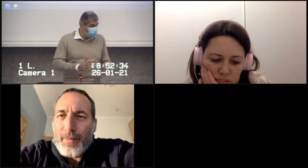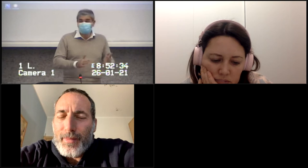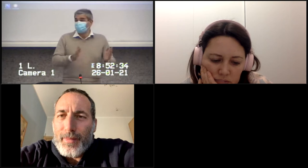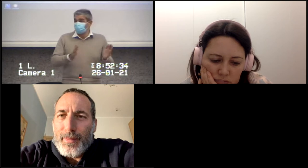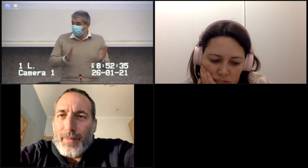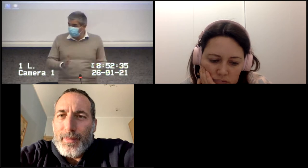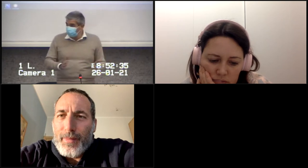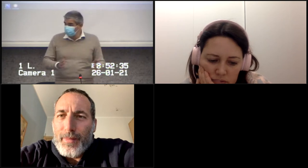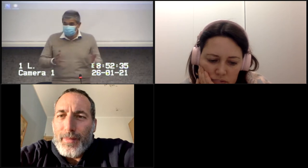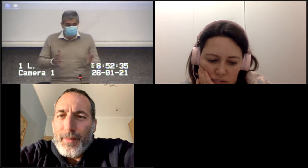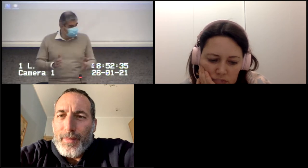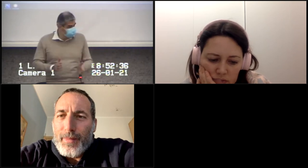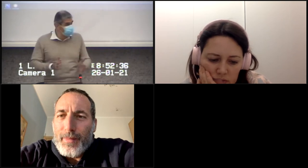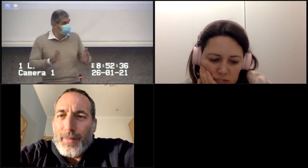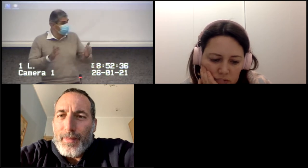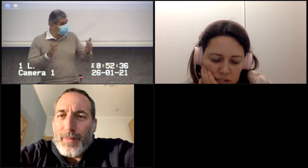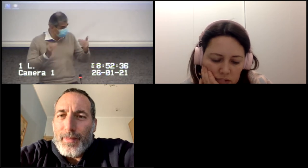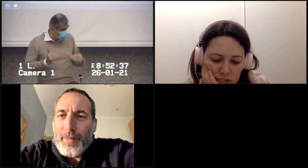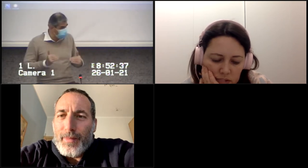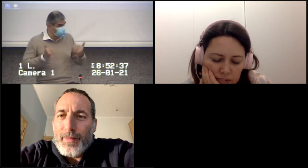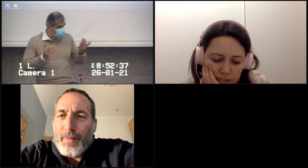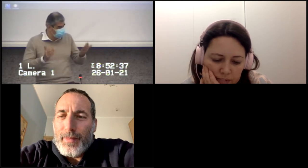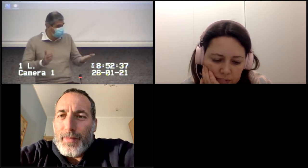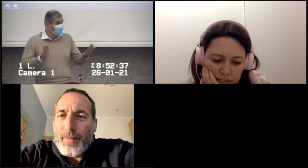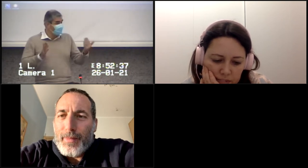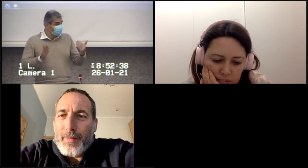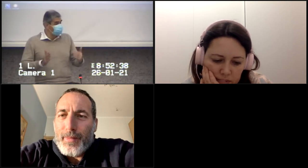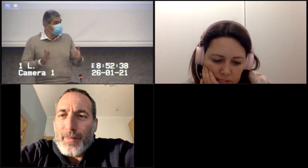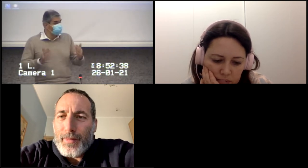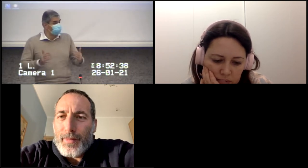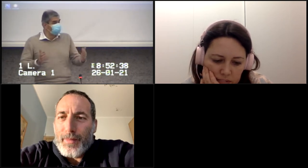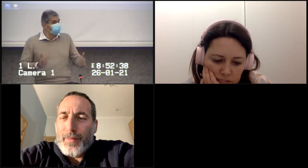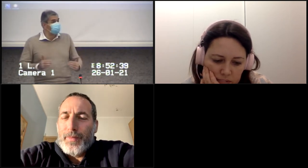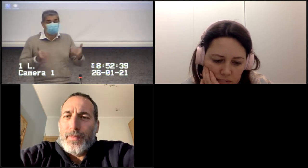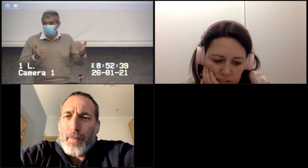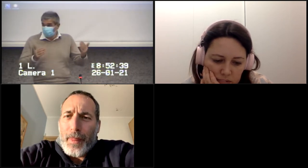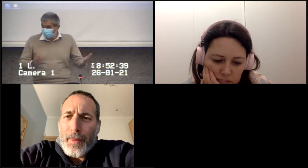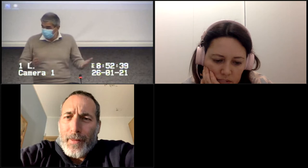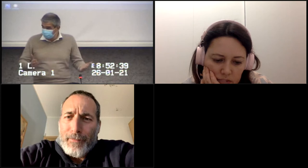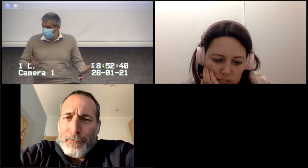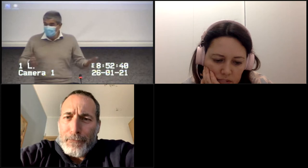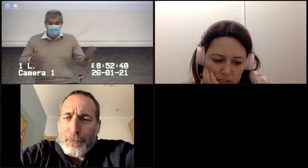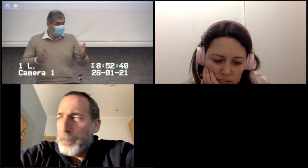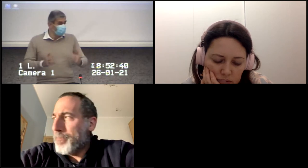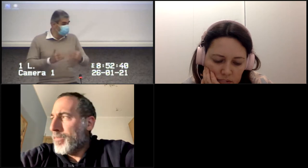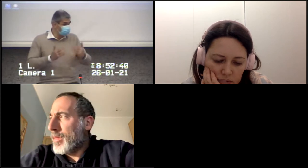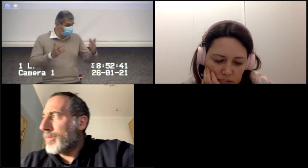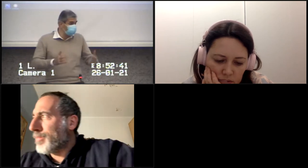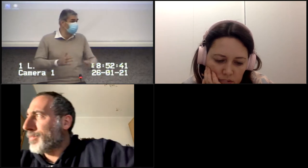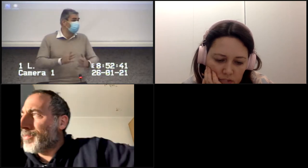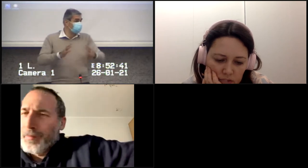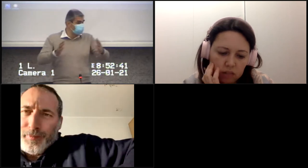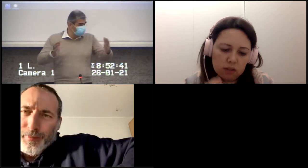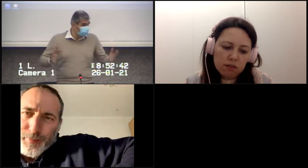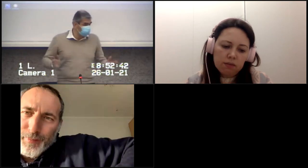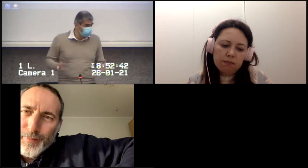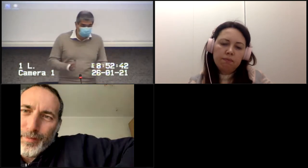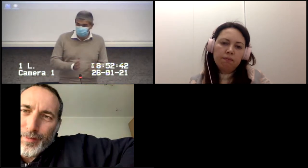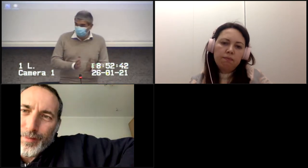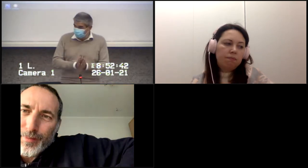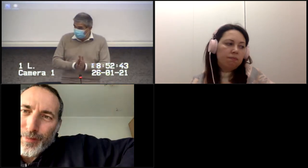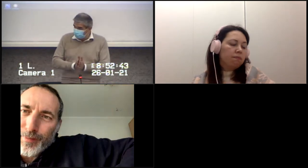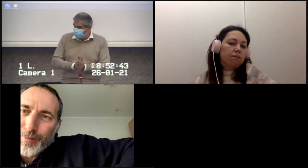area tecnica, in grado di gestire da sola già questi interventi di miglioramento e di efficientamento di tutto